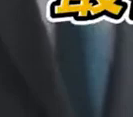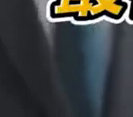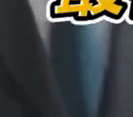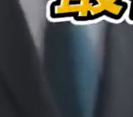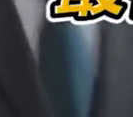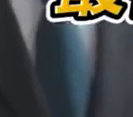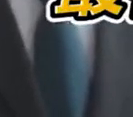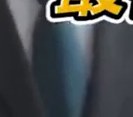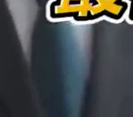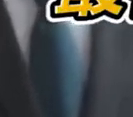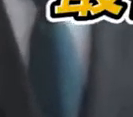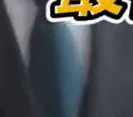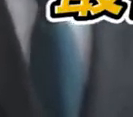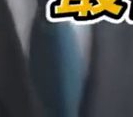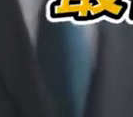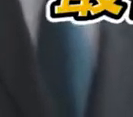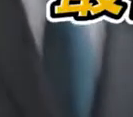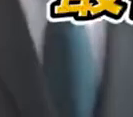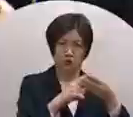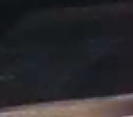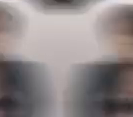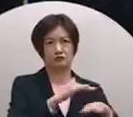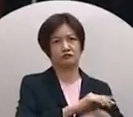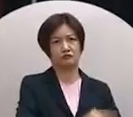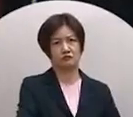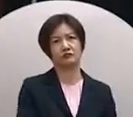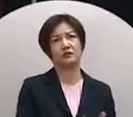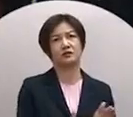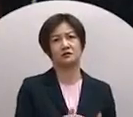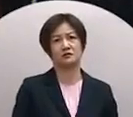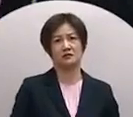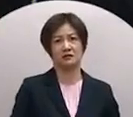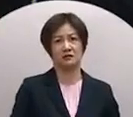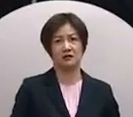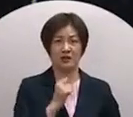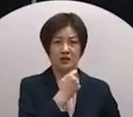动算，剩下一根扫帚都要跟他拼。 台湾绝不会